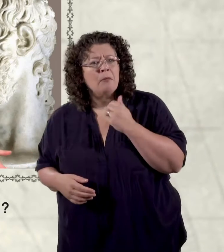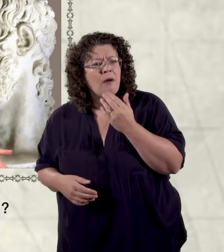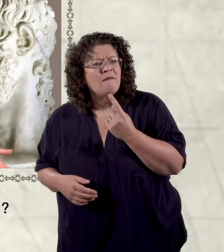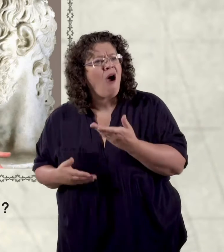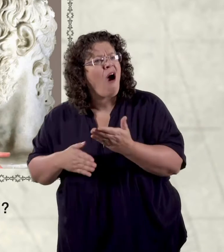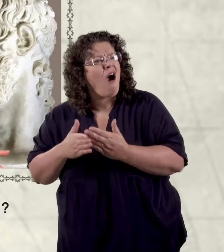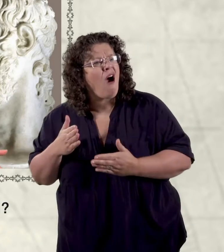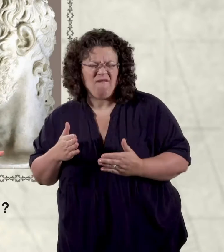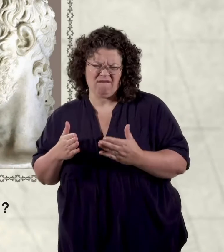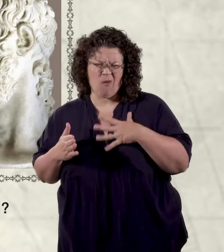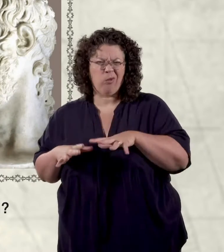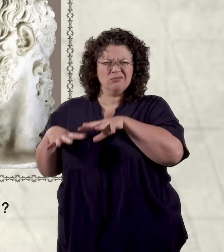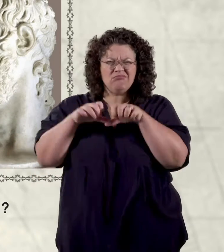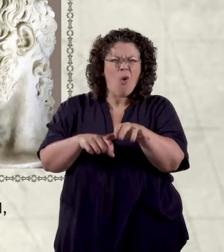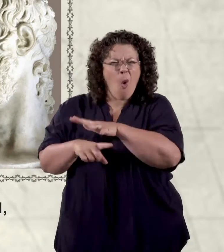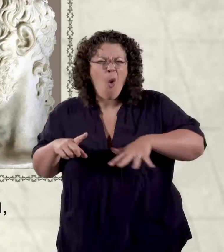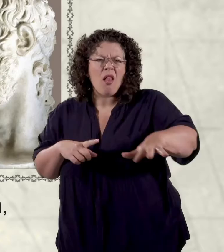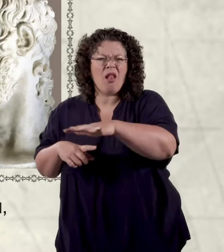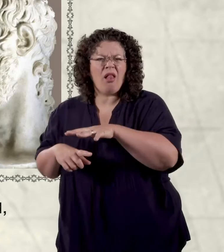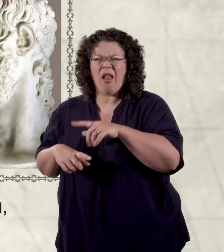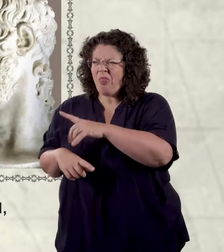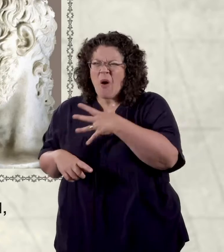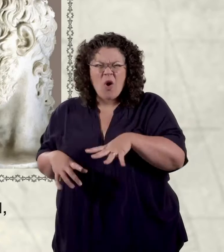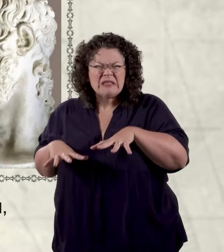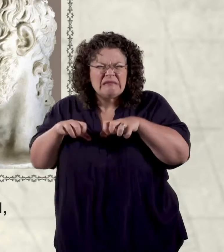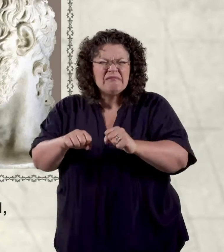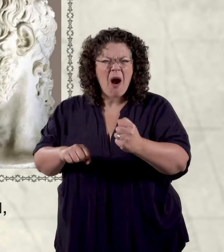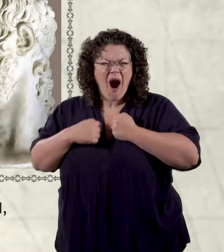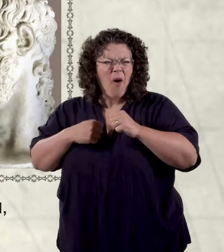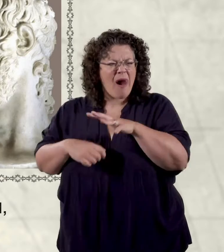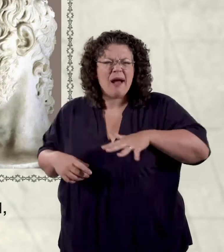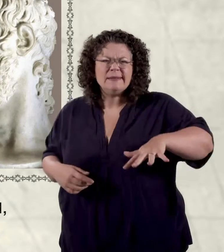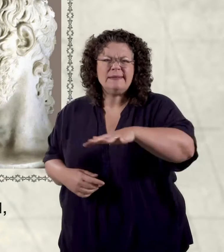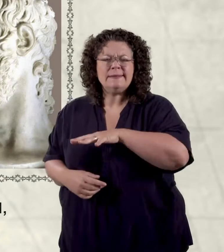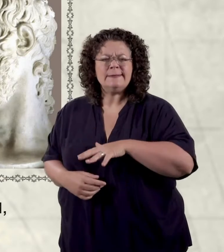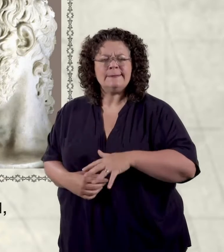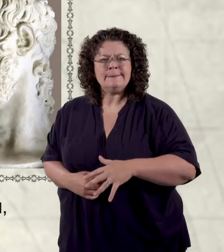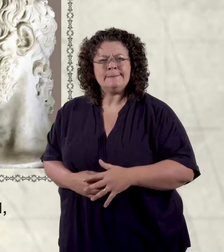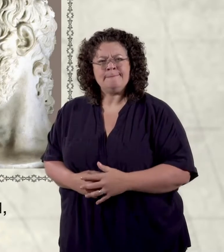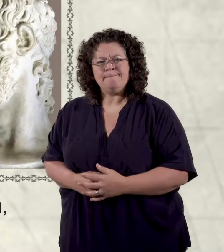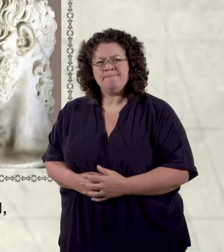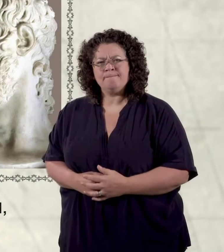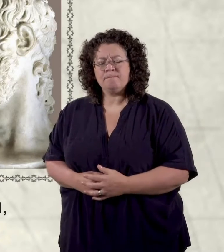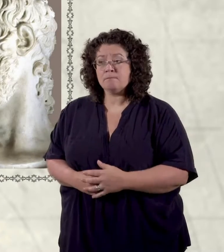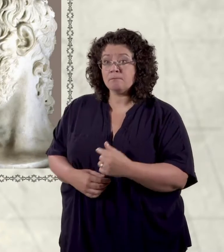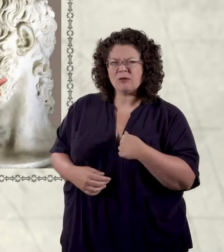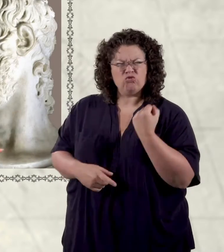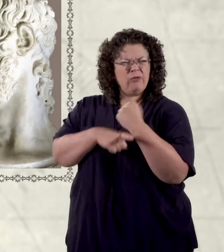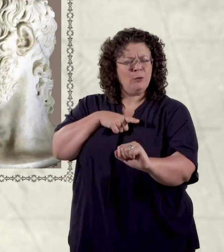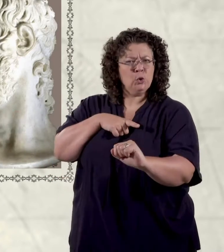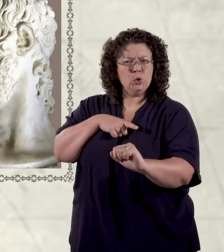benaethon nhw pan wrthodais i. Gorchmynodd Nero i fi a'n merched gael ein clymu a'n chwipio,